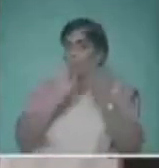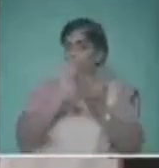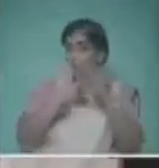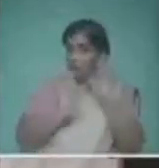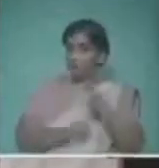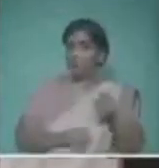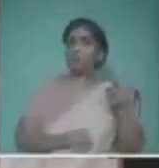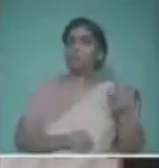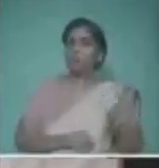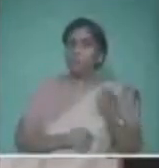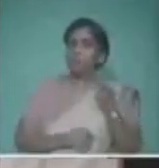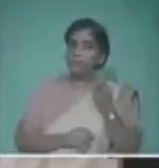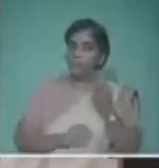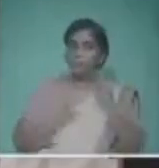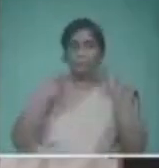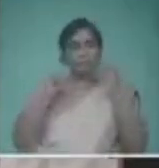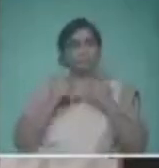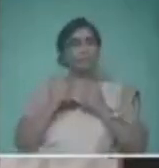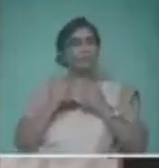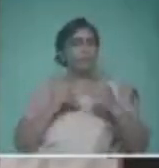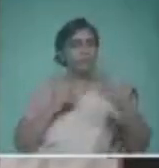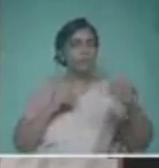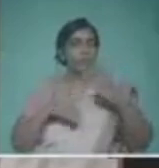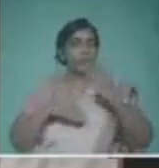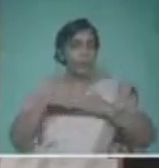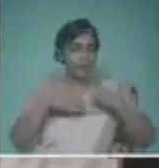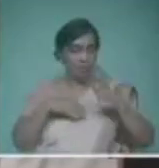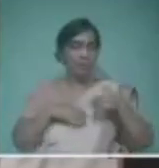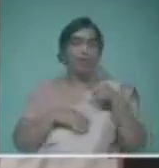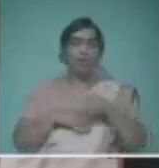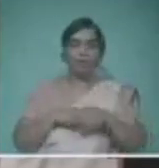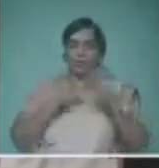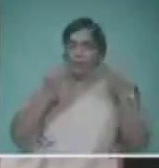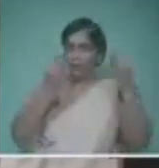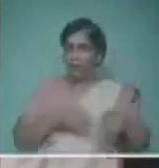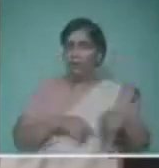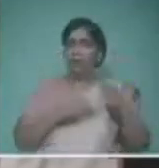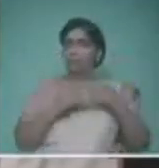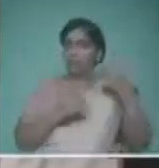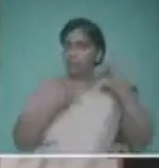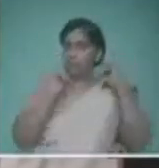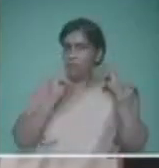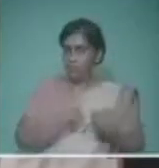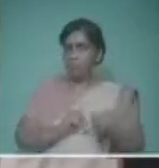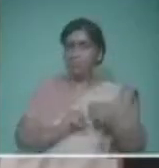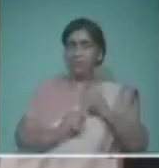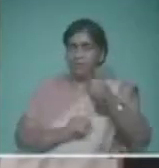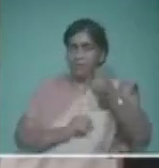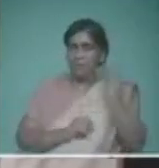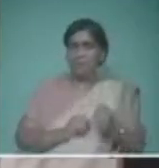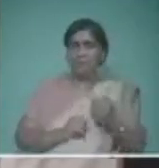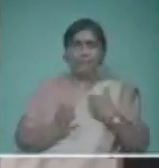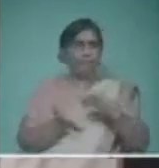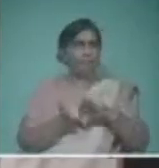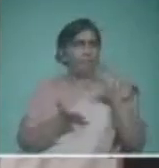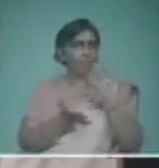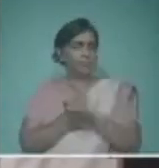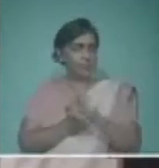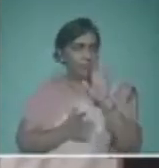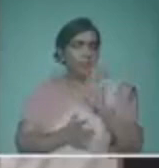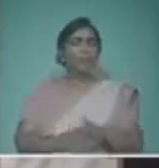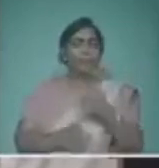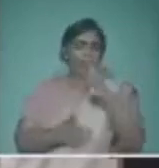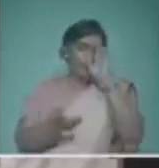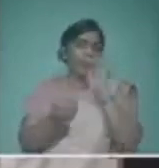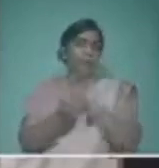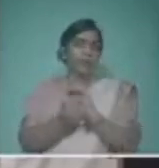වන ආර්ථික යථා තත්ත්වයට පත් කිරීම අඩාල කරන අදූරදර්ශී හා මුරණ්ඩු තීරණ ගැනීම වලින්